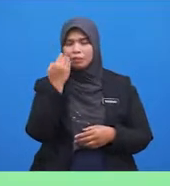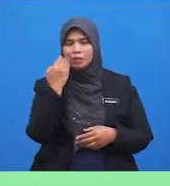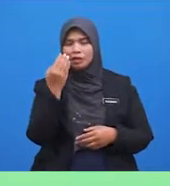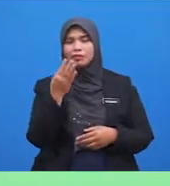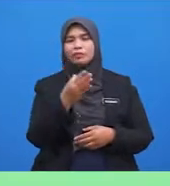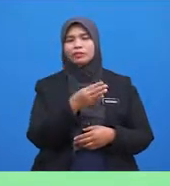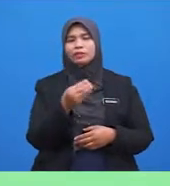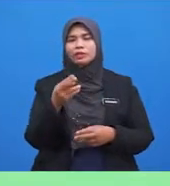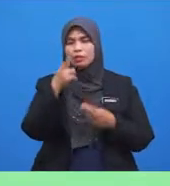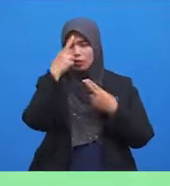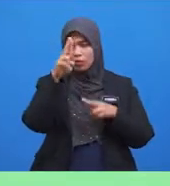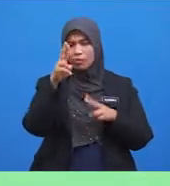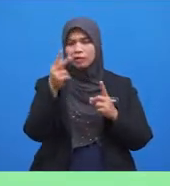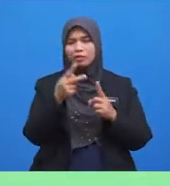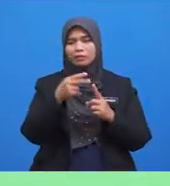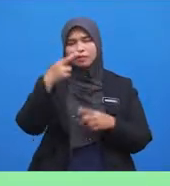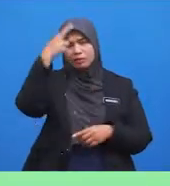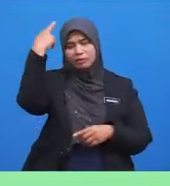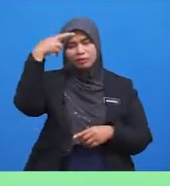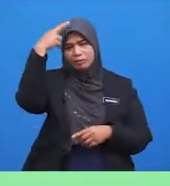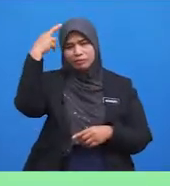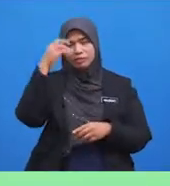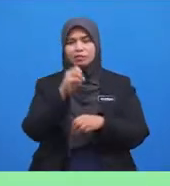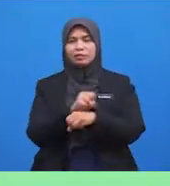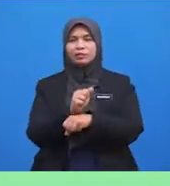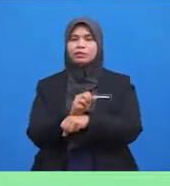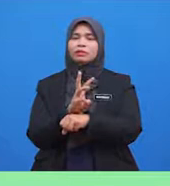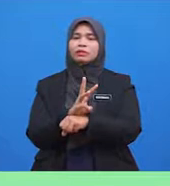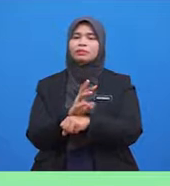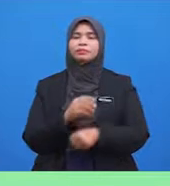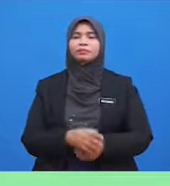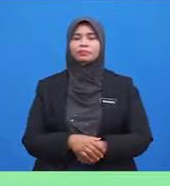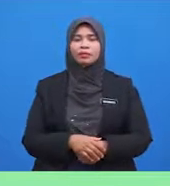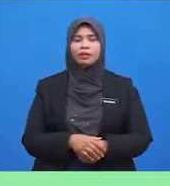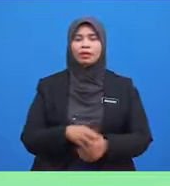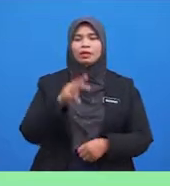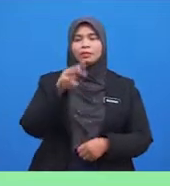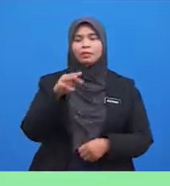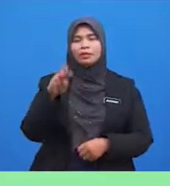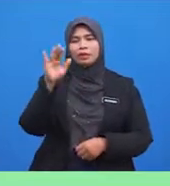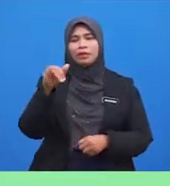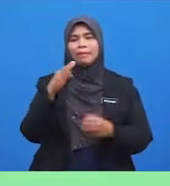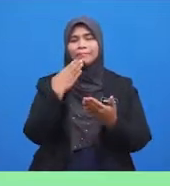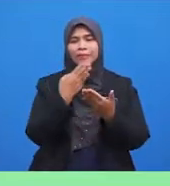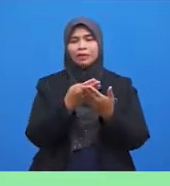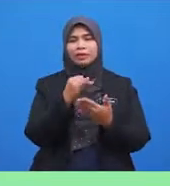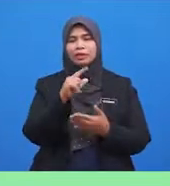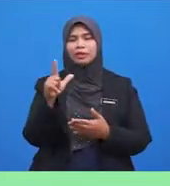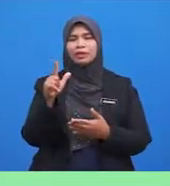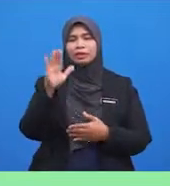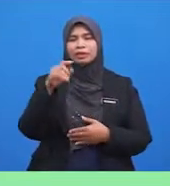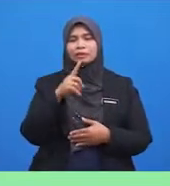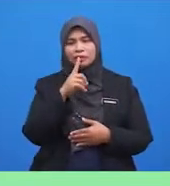dan hormat kepada Rasulullah sallallahu alaihi wasallam. Murid yang baik ialah yang